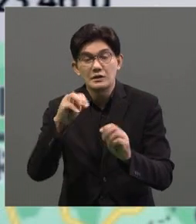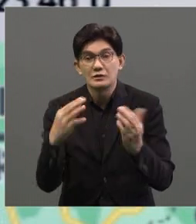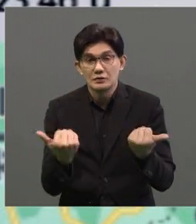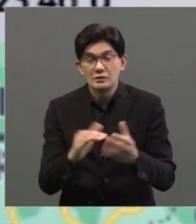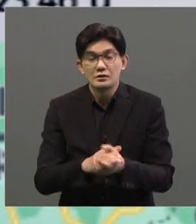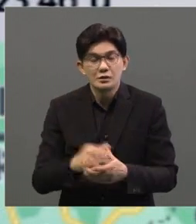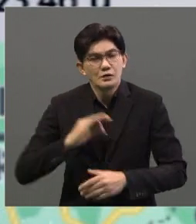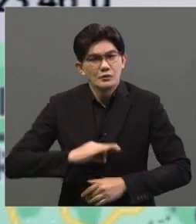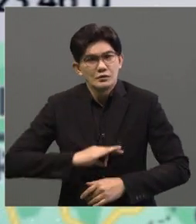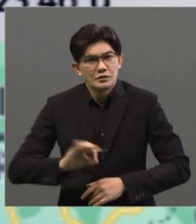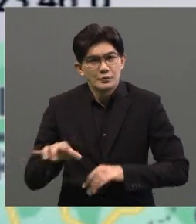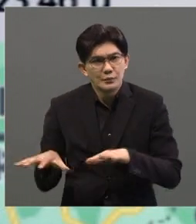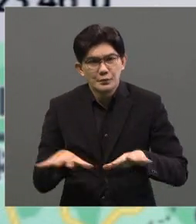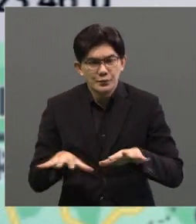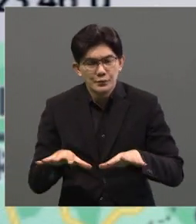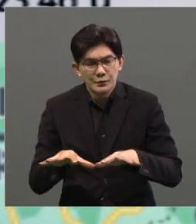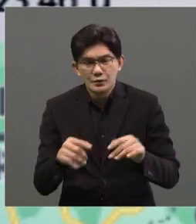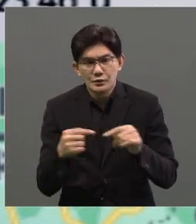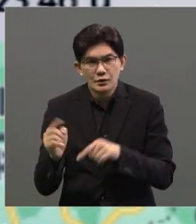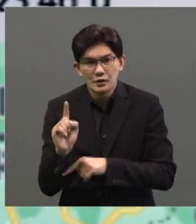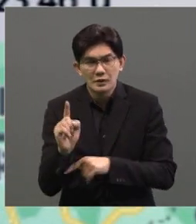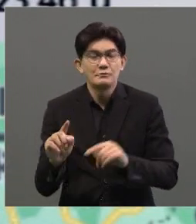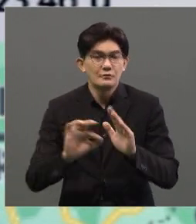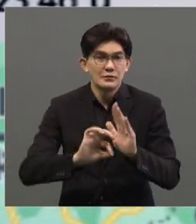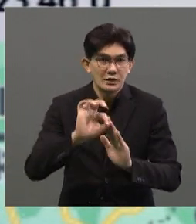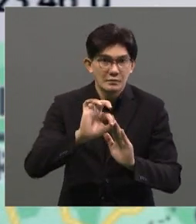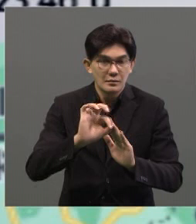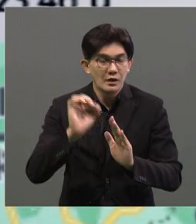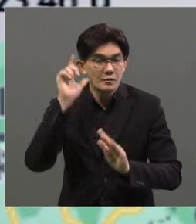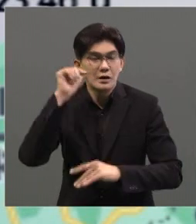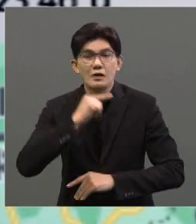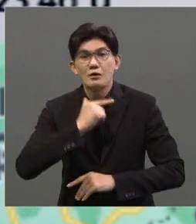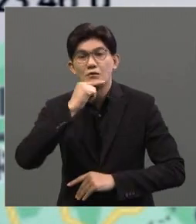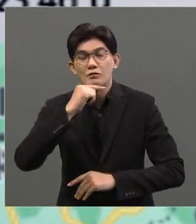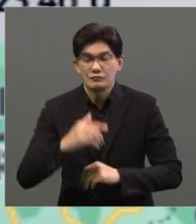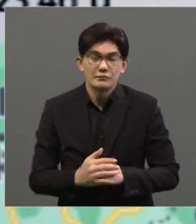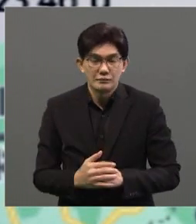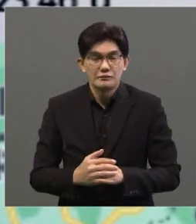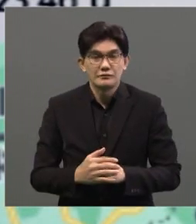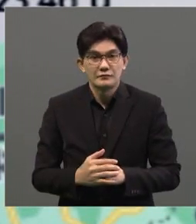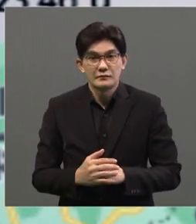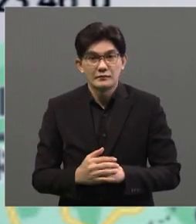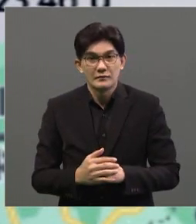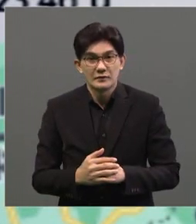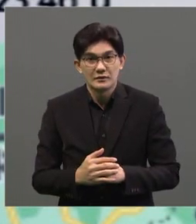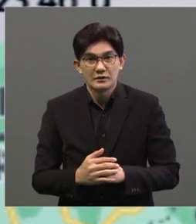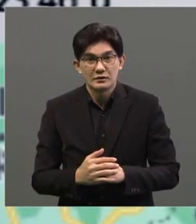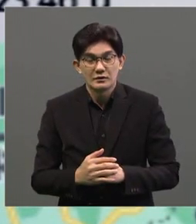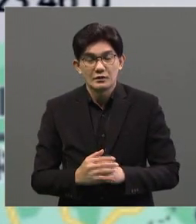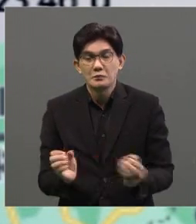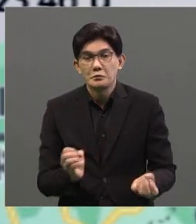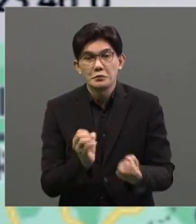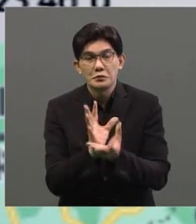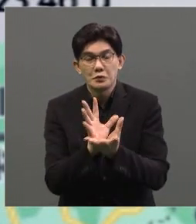ายงานการรับรู้แรงสั่นสะเทือนไปที่จังหวัดเชียงใหม่และก็จังหวัดแม่ฮ่องสอนด้วยนะครับอย่างไรก็ตามไม่มีรายงานว่ามี